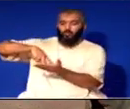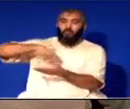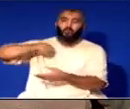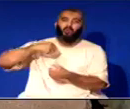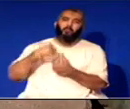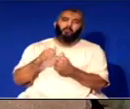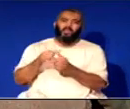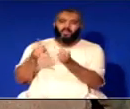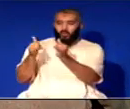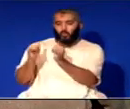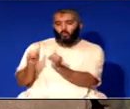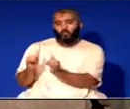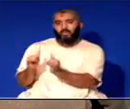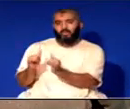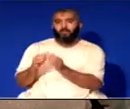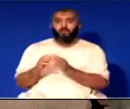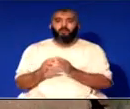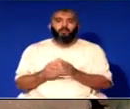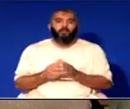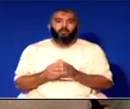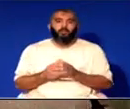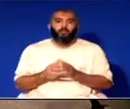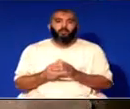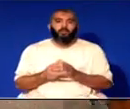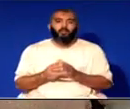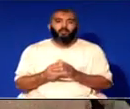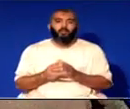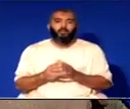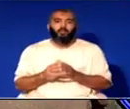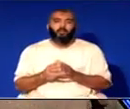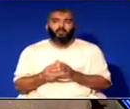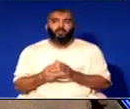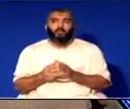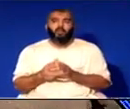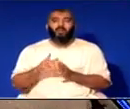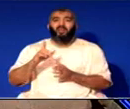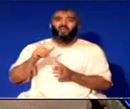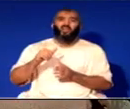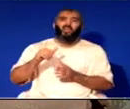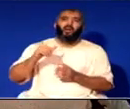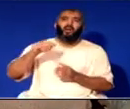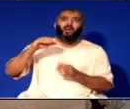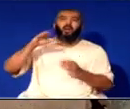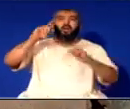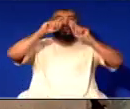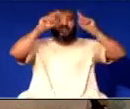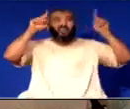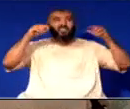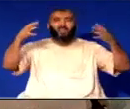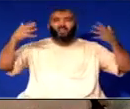لنا ساعات في الصيف برك ما درك يديروا لنا الكليماتيزور هذا قوي بزاف، ما